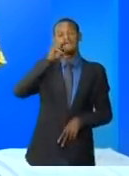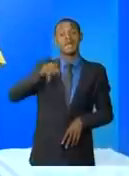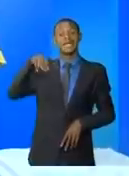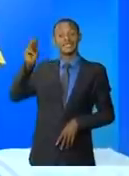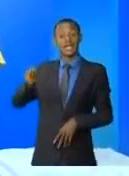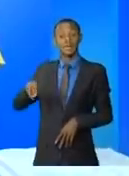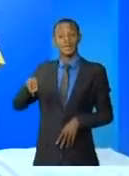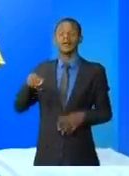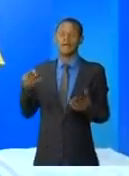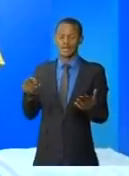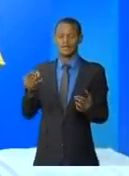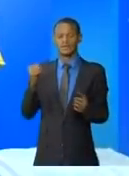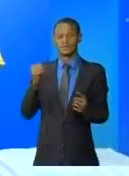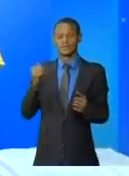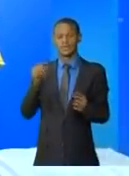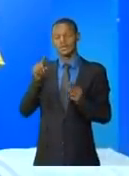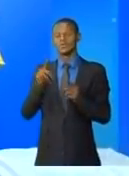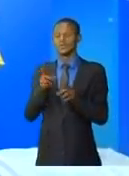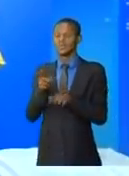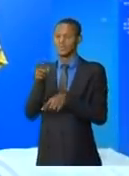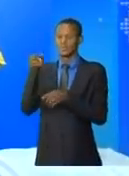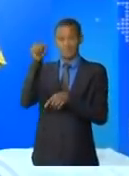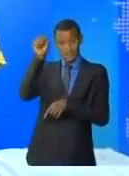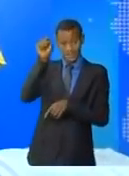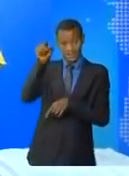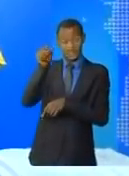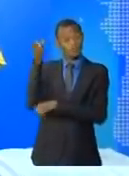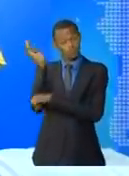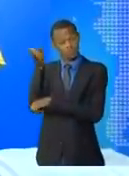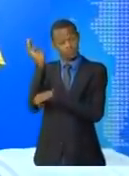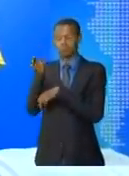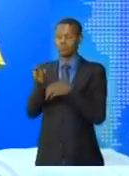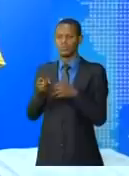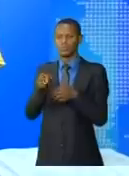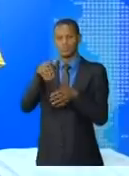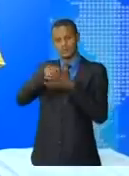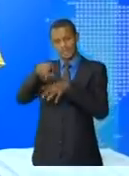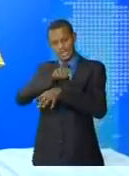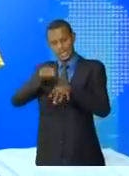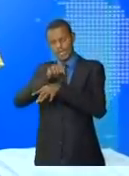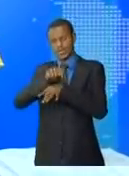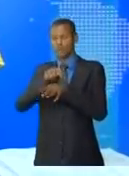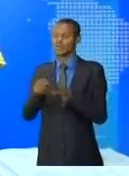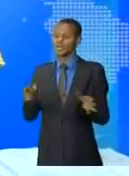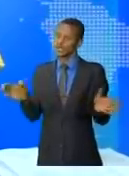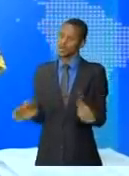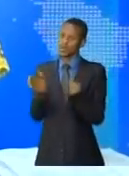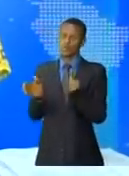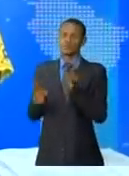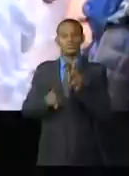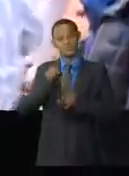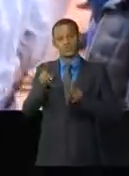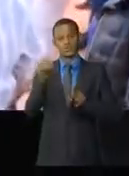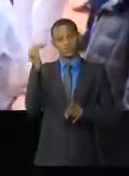grand meeting à Kalima dans le territoire de Panji où il a appelé la population au changement de mentalité.